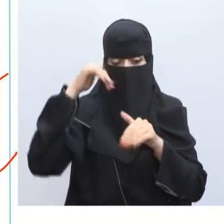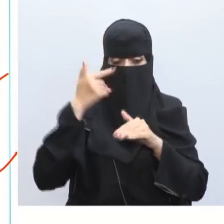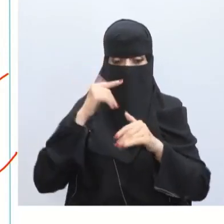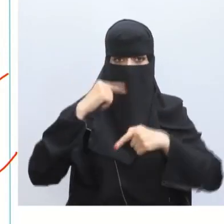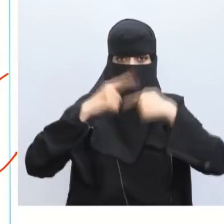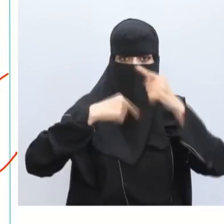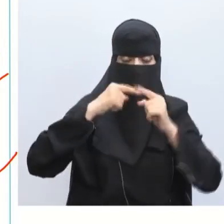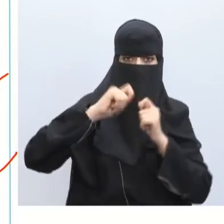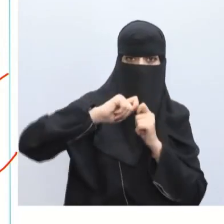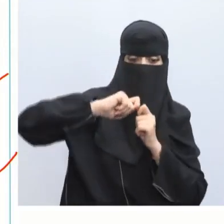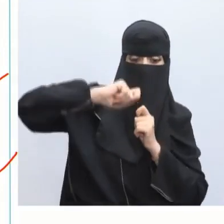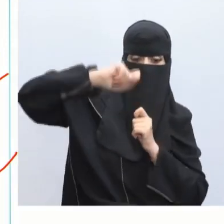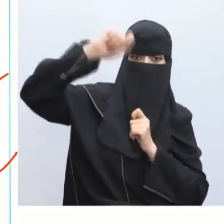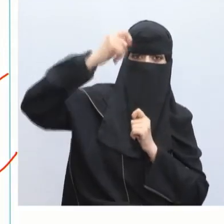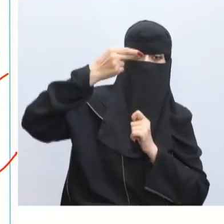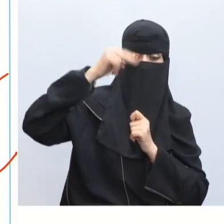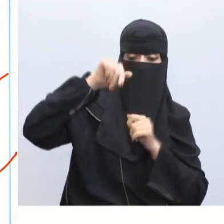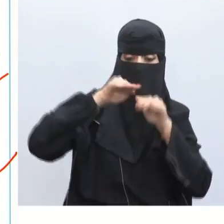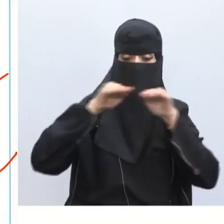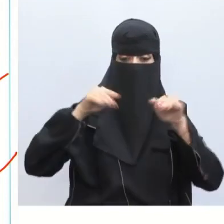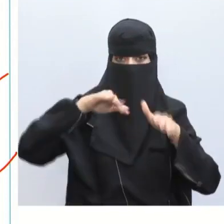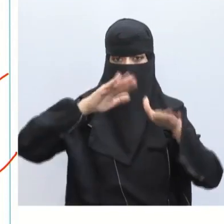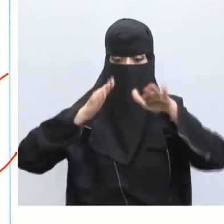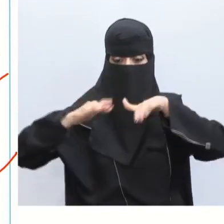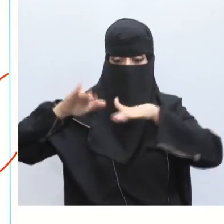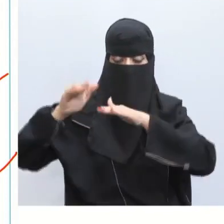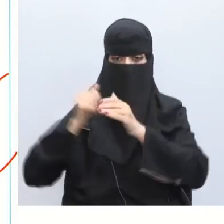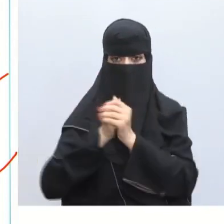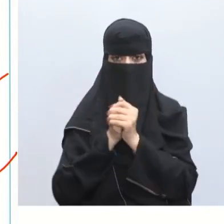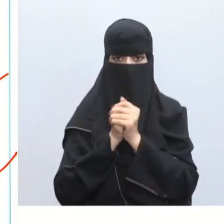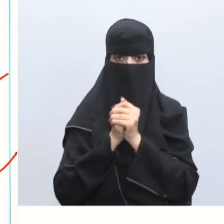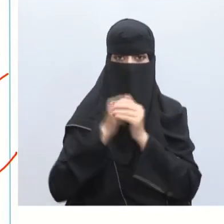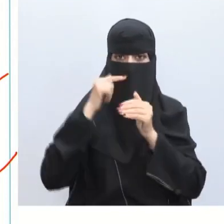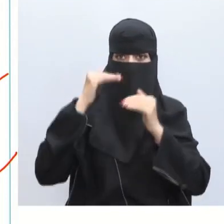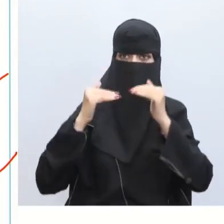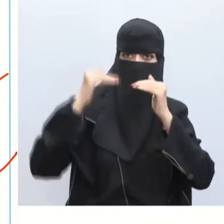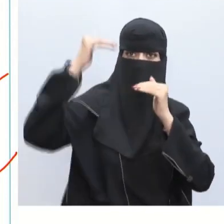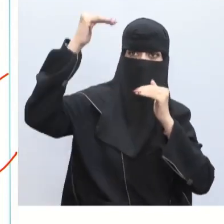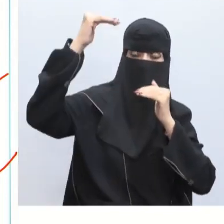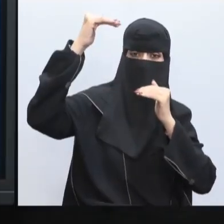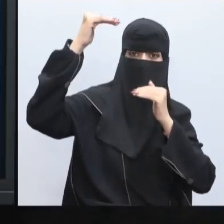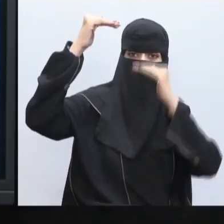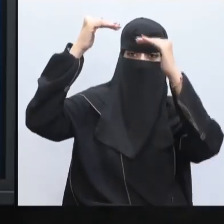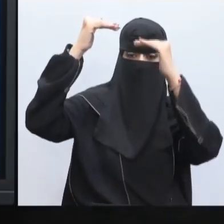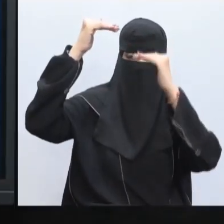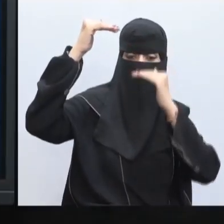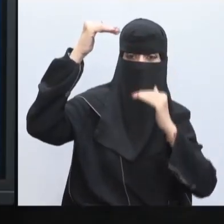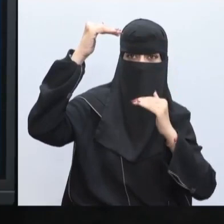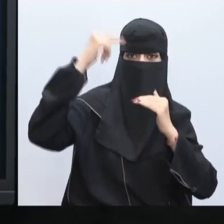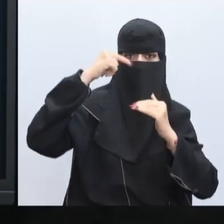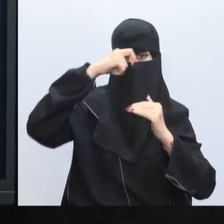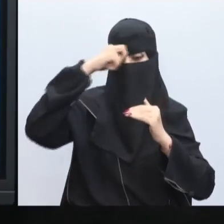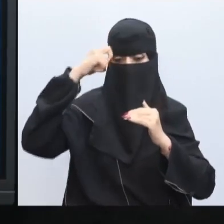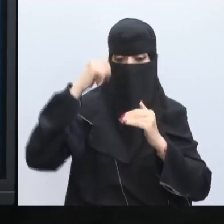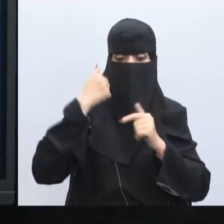الحراره كلما ارتفعنا عن مستوى سطح البحر كل ما نرتفع تقل درجه